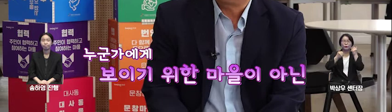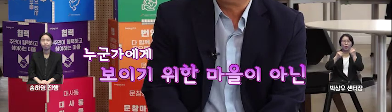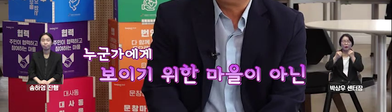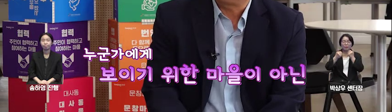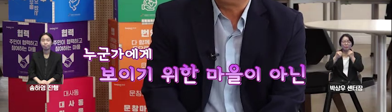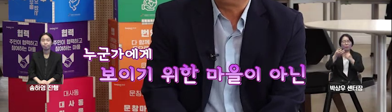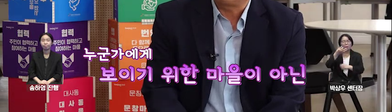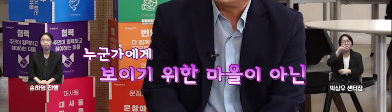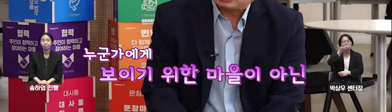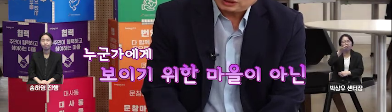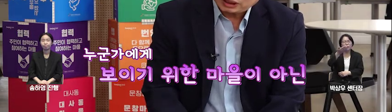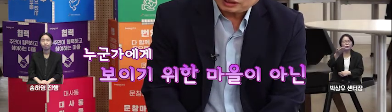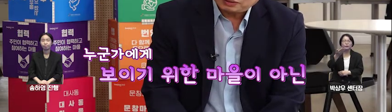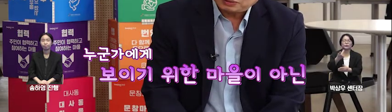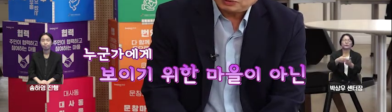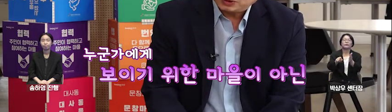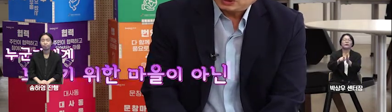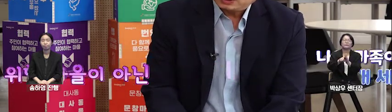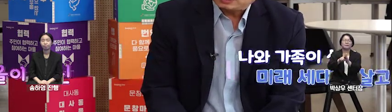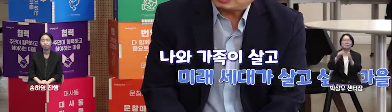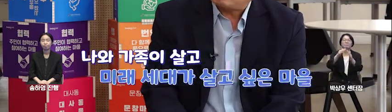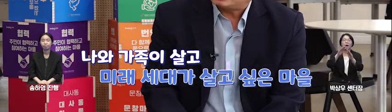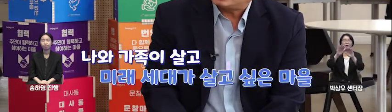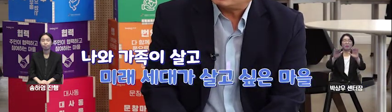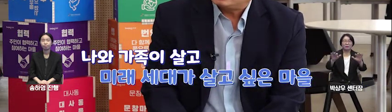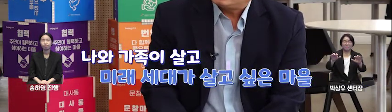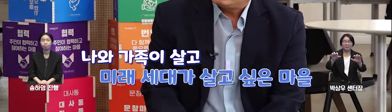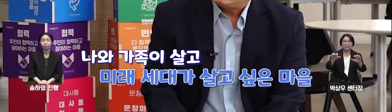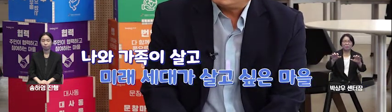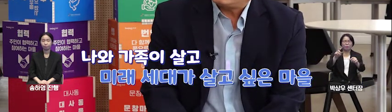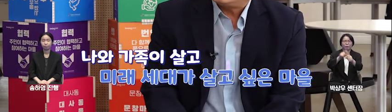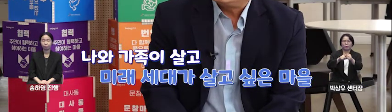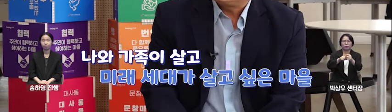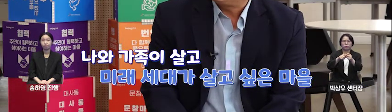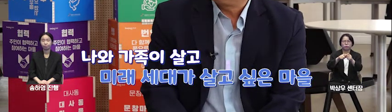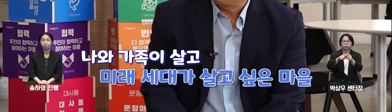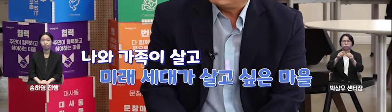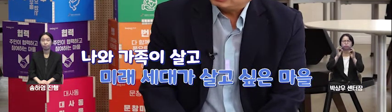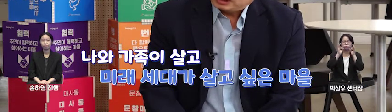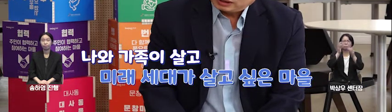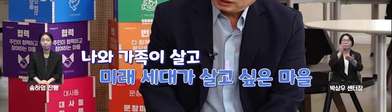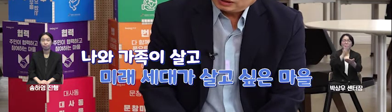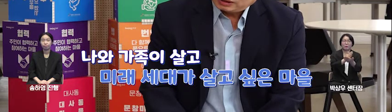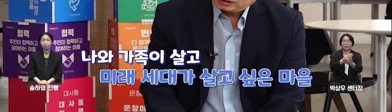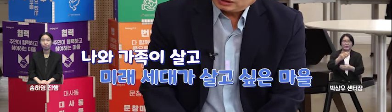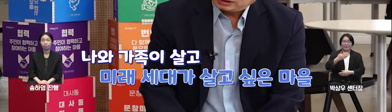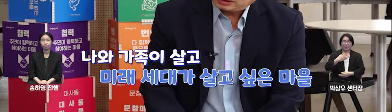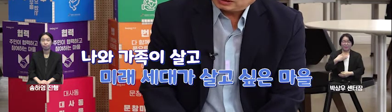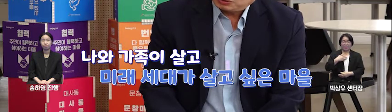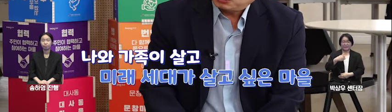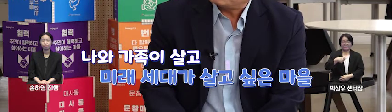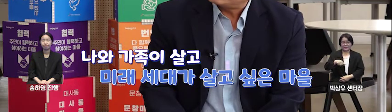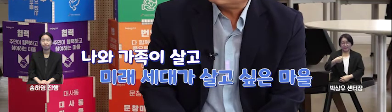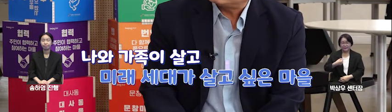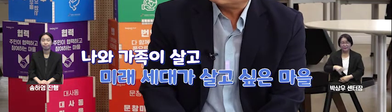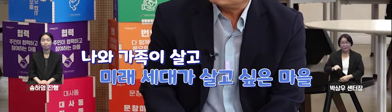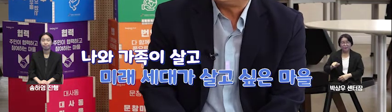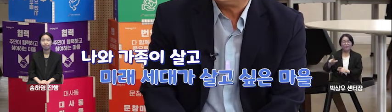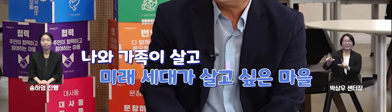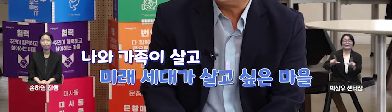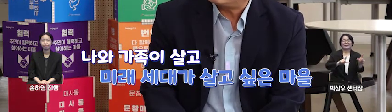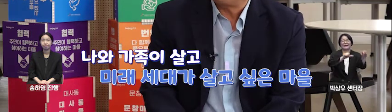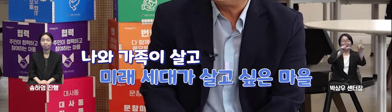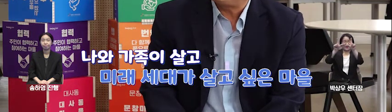이런 마을을 위해서 노력할 것이 아니고 그 나와 내 아이들이 살고 있는 또